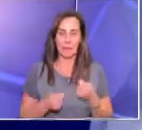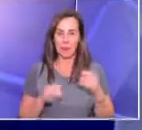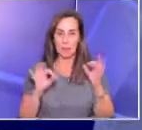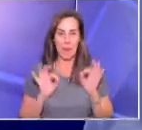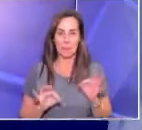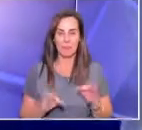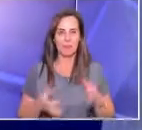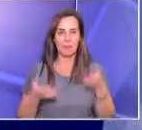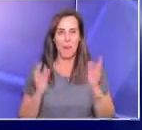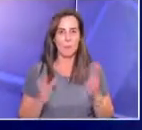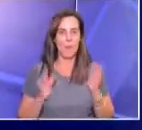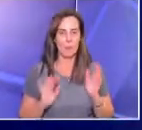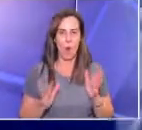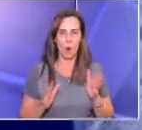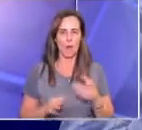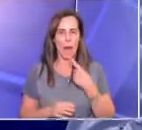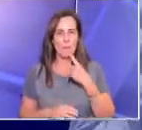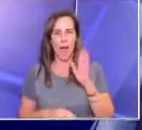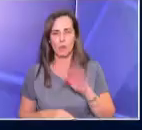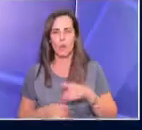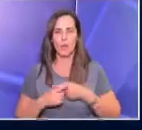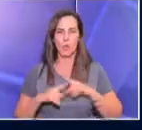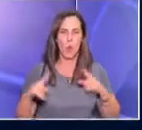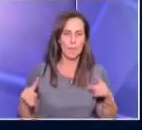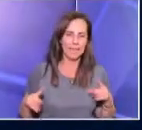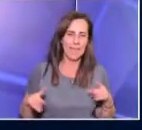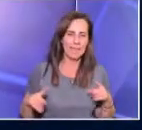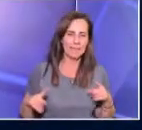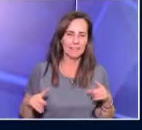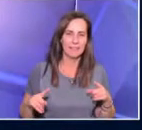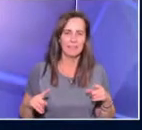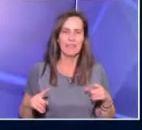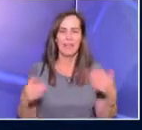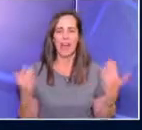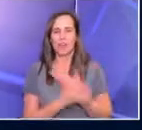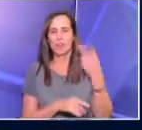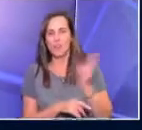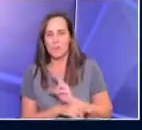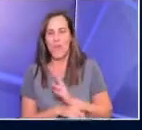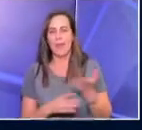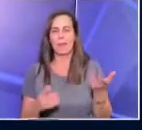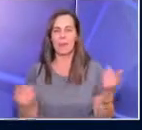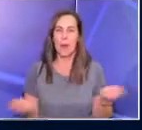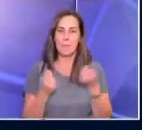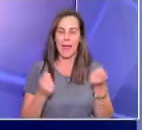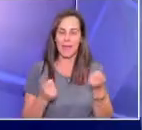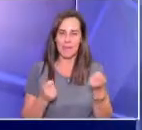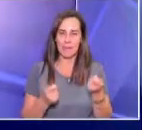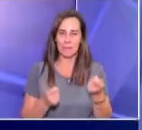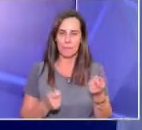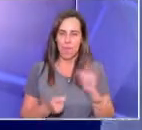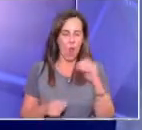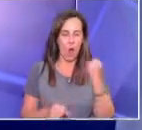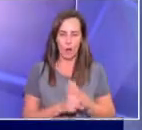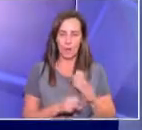באמת מאוד, דיברנו פה על כל מיני ספינים וכל מיני קמפיינים מסוגננים, לא